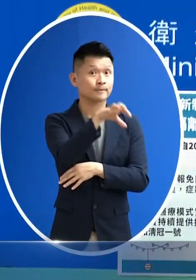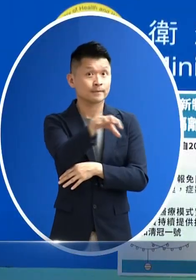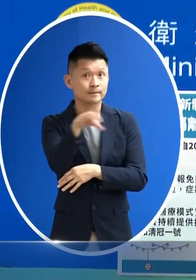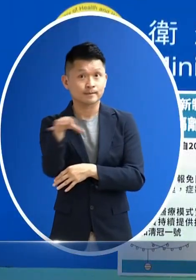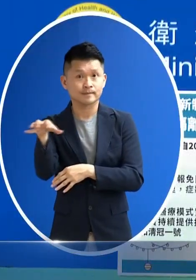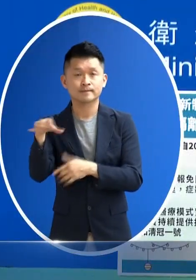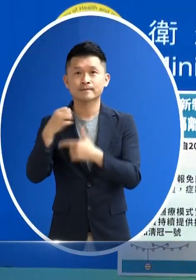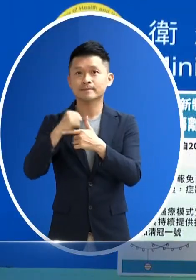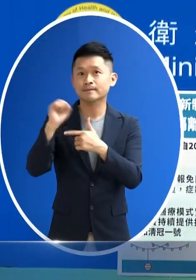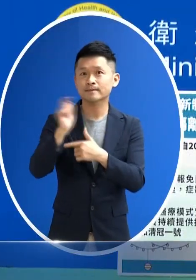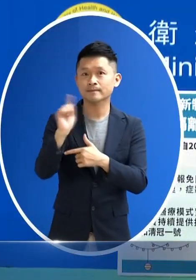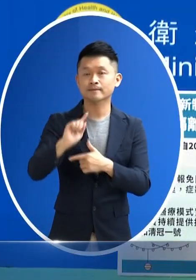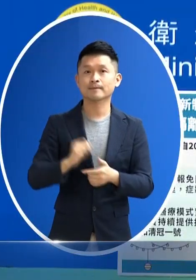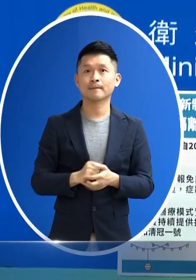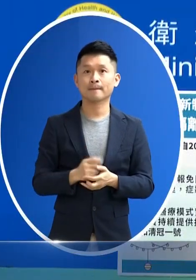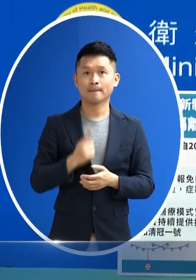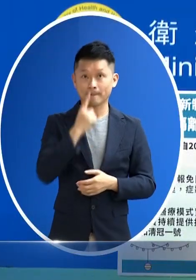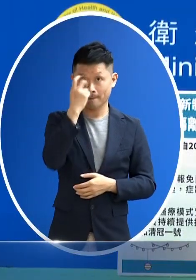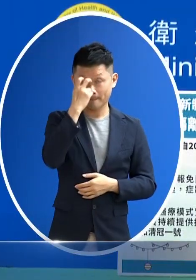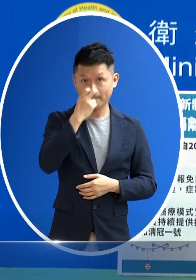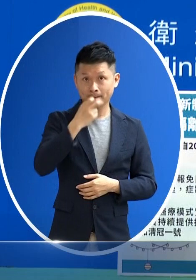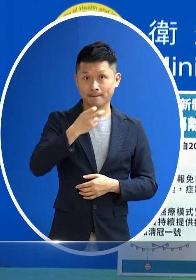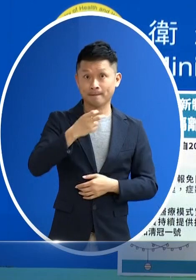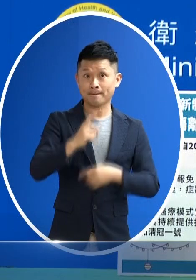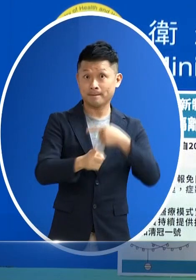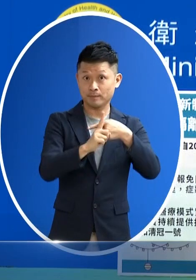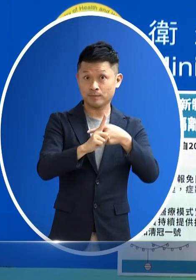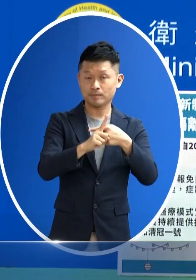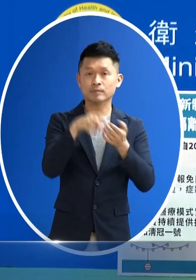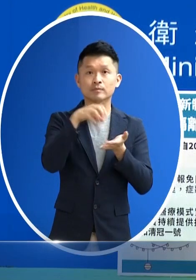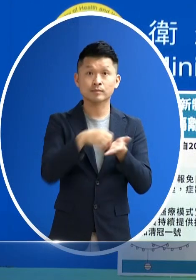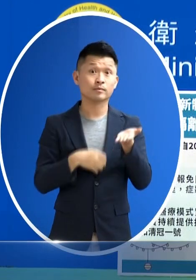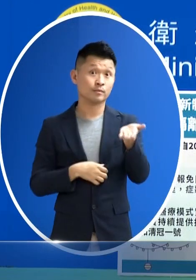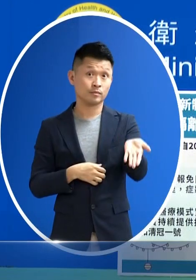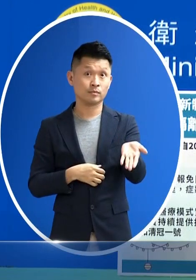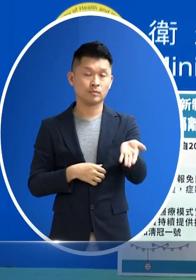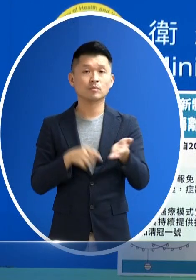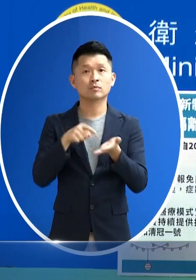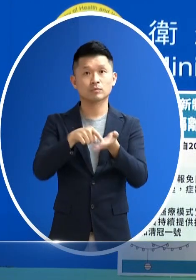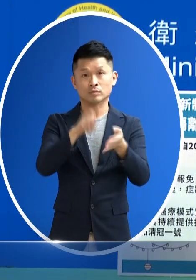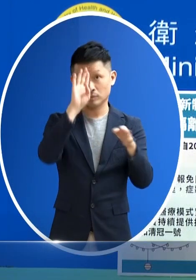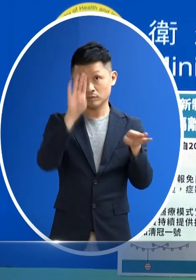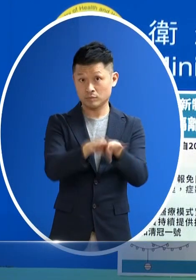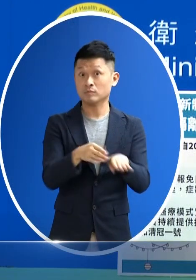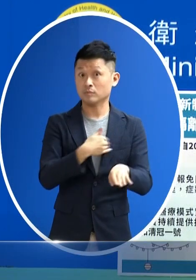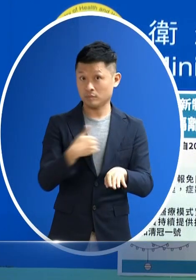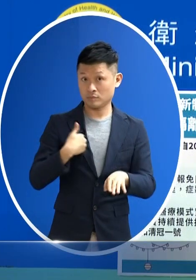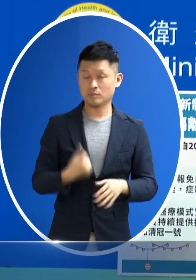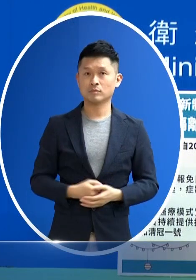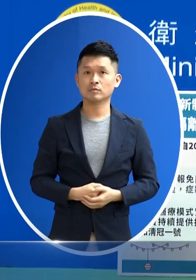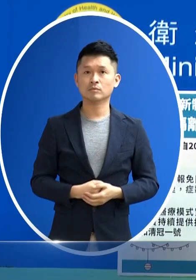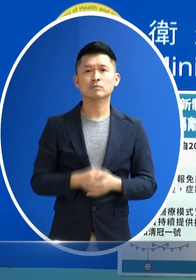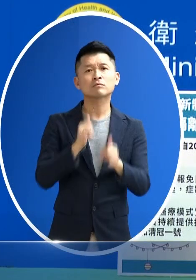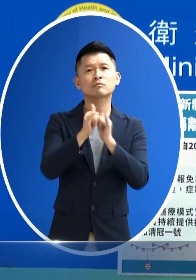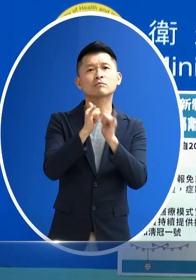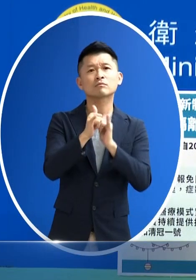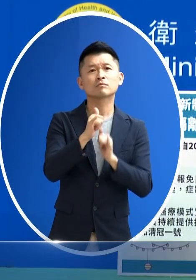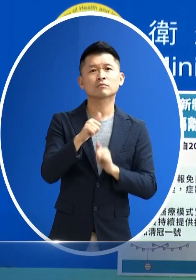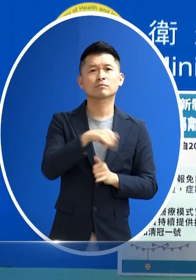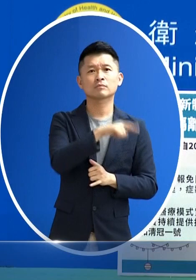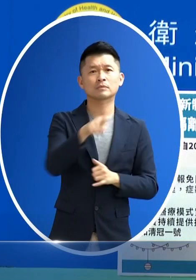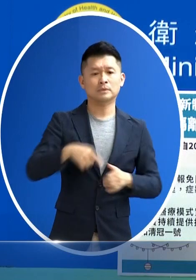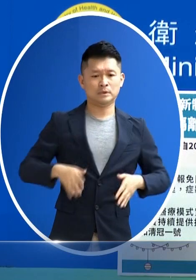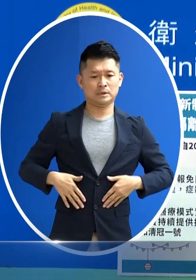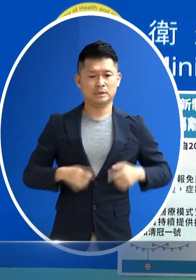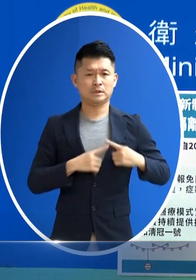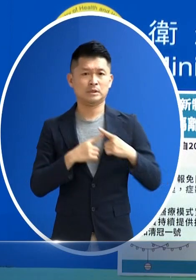建议，就是说采取这个快筛阳性的证明就可以来认定这个作为请假的依据，所以不需要民众再特别跑到医